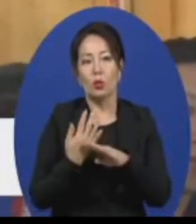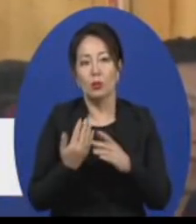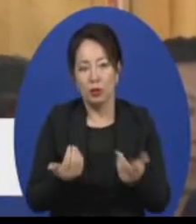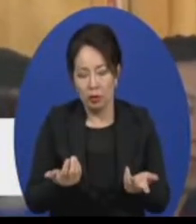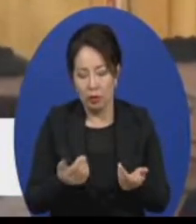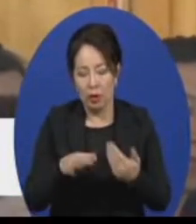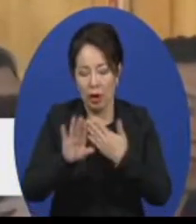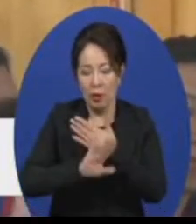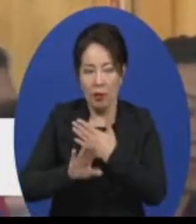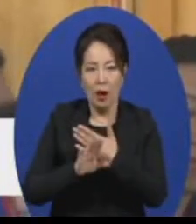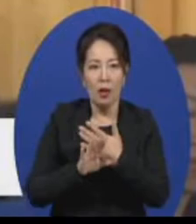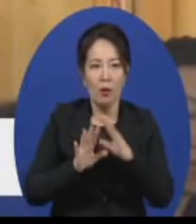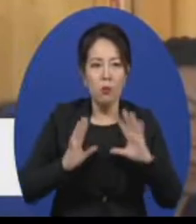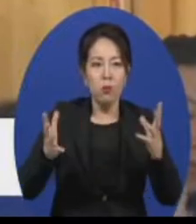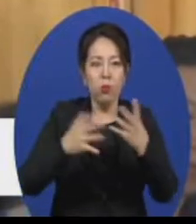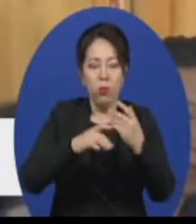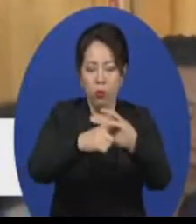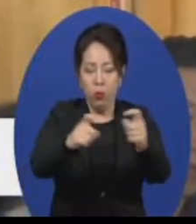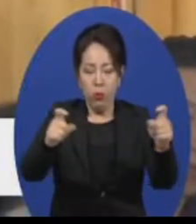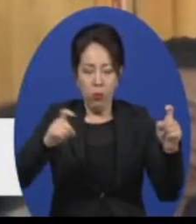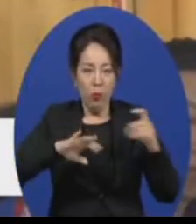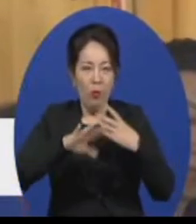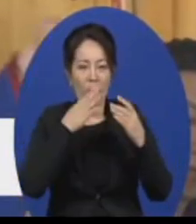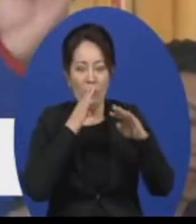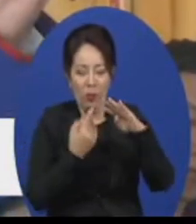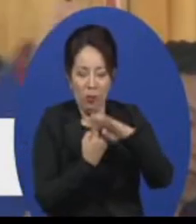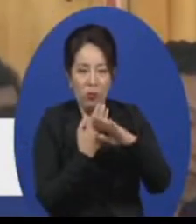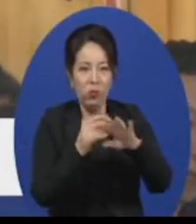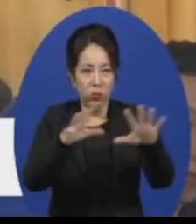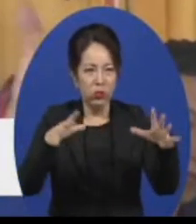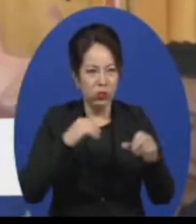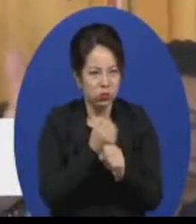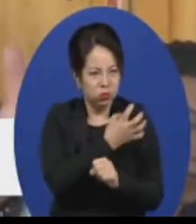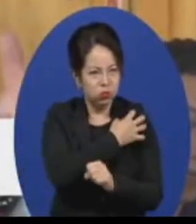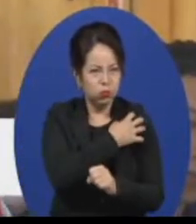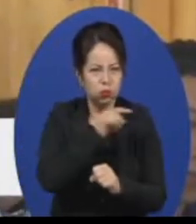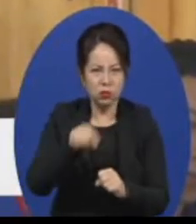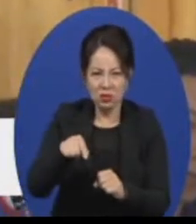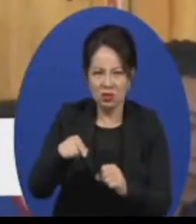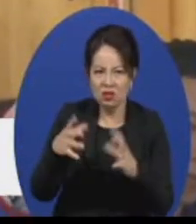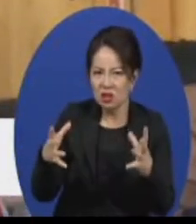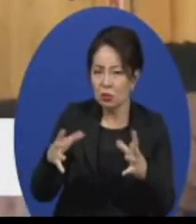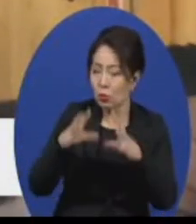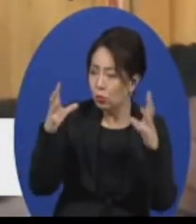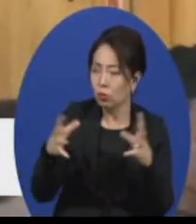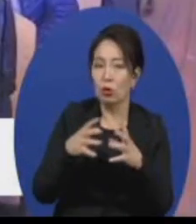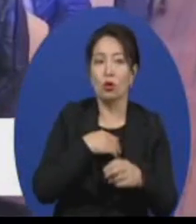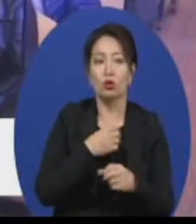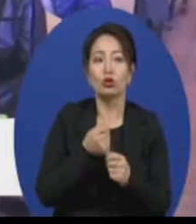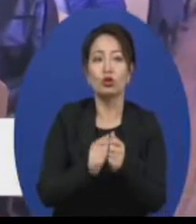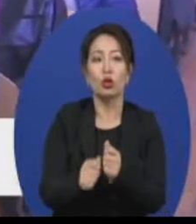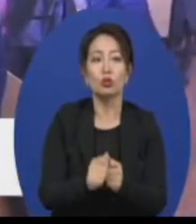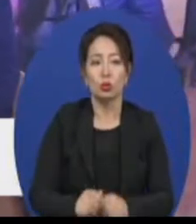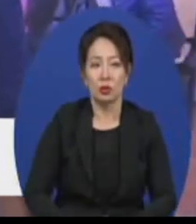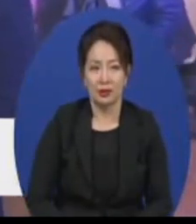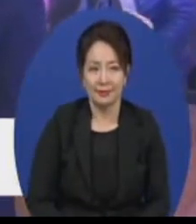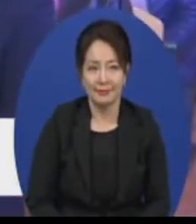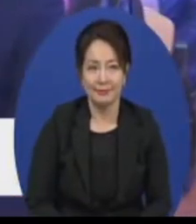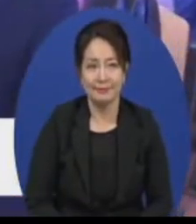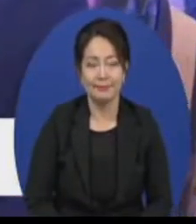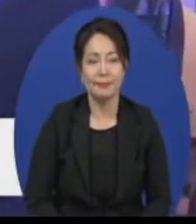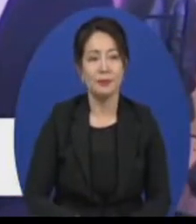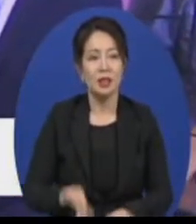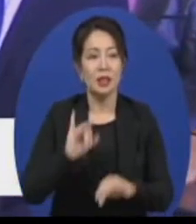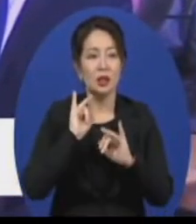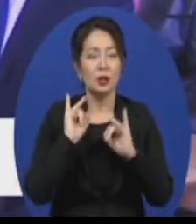урамжуулах хамгаалах хашиг хичээлийн үйлдвэрүүд энэ юмдаа тэр хөдөлгцэн цангаас авсан.